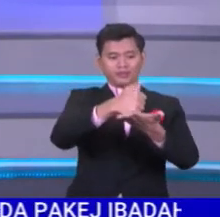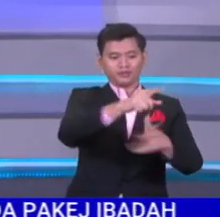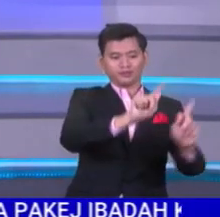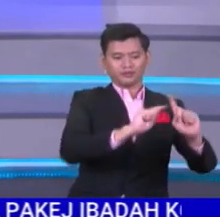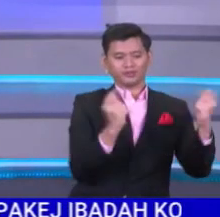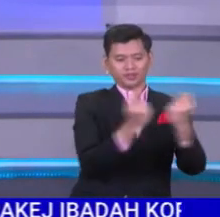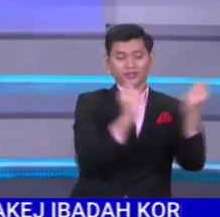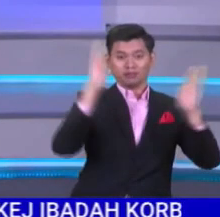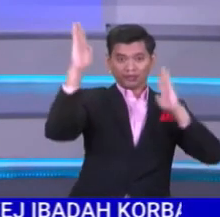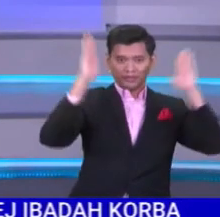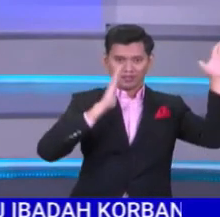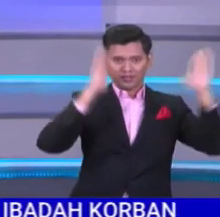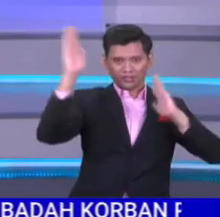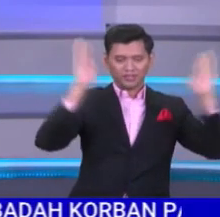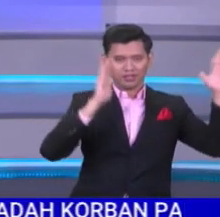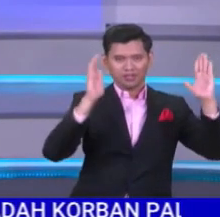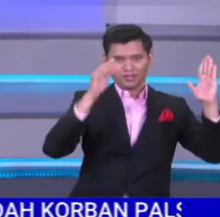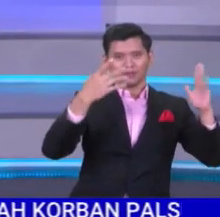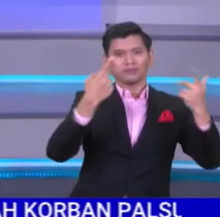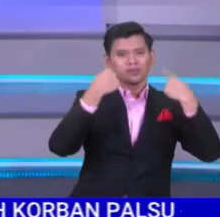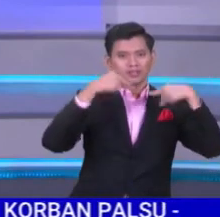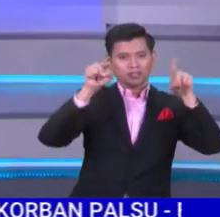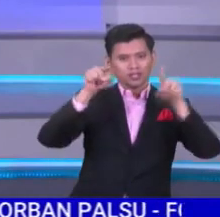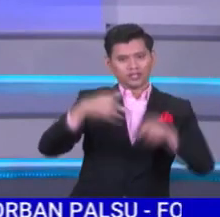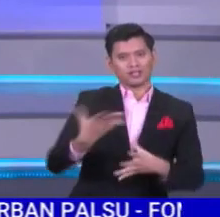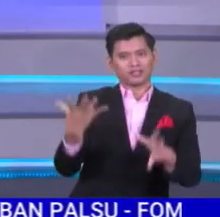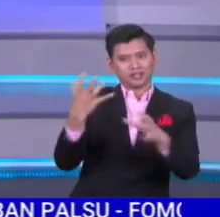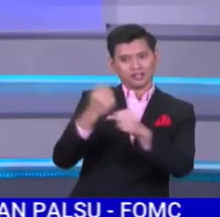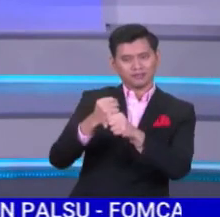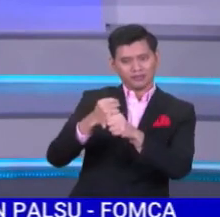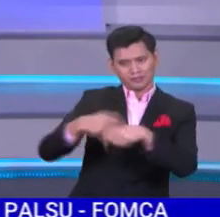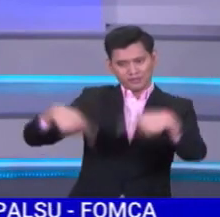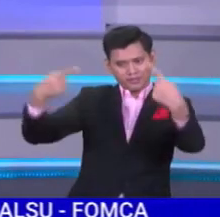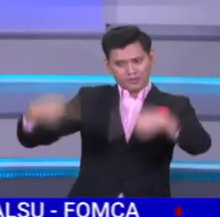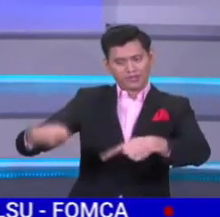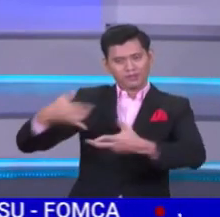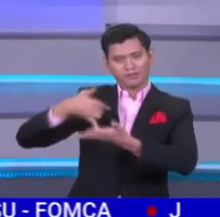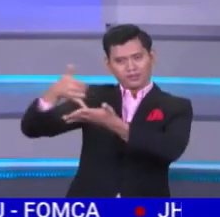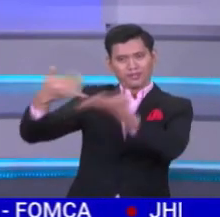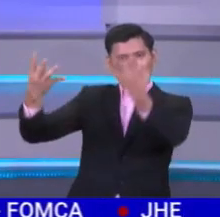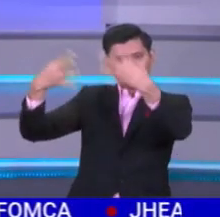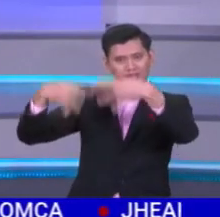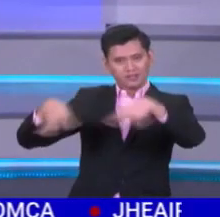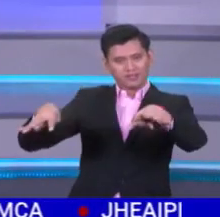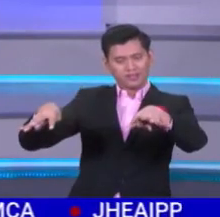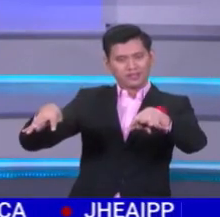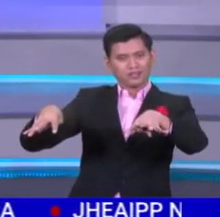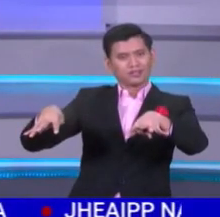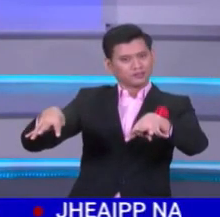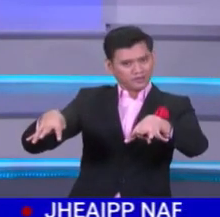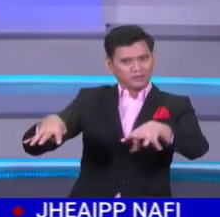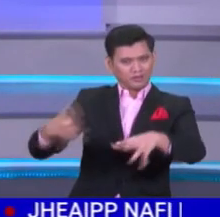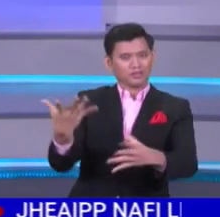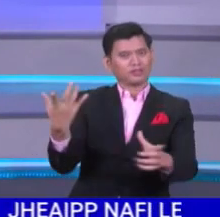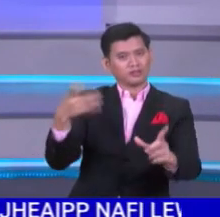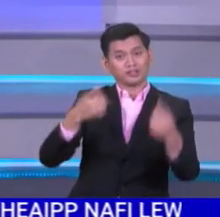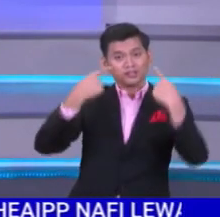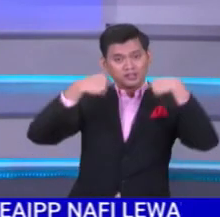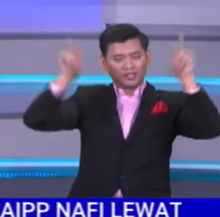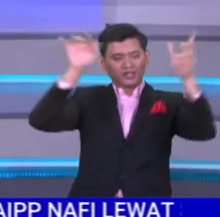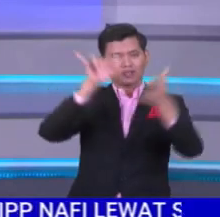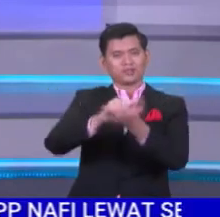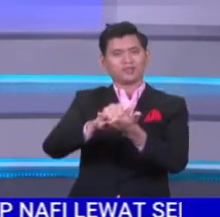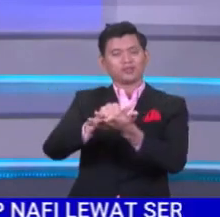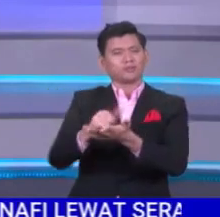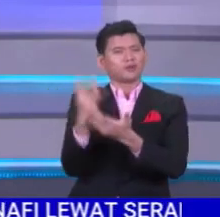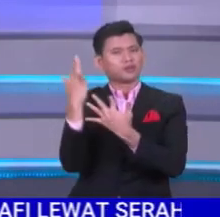diri secara merit ke Piala Asia 2023 semalam. Pencapaian manis di Stadium Nasional itu menamatkan penantian